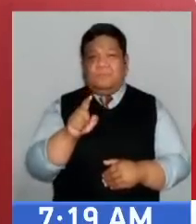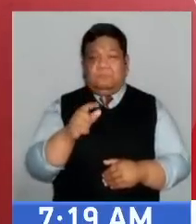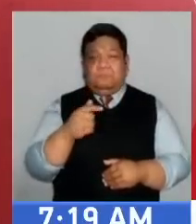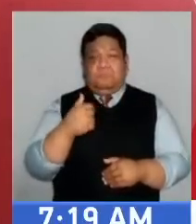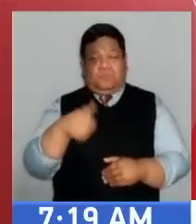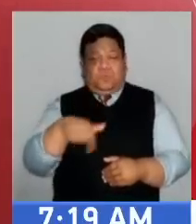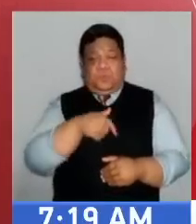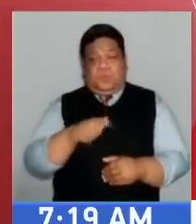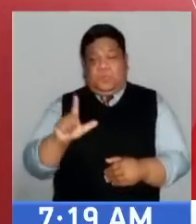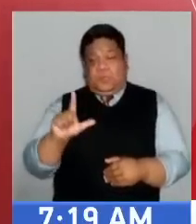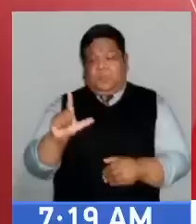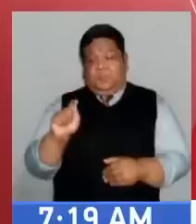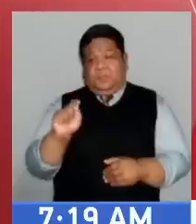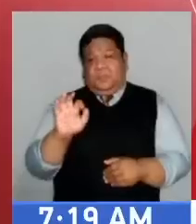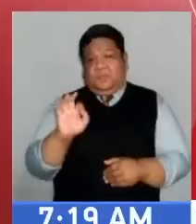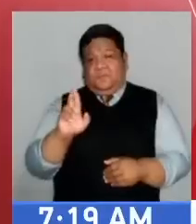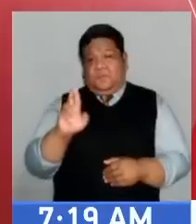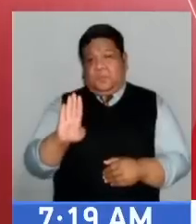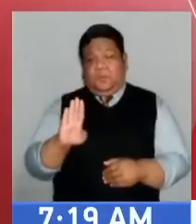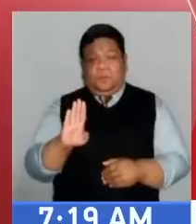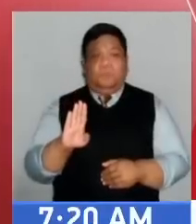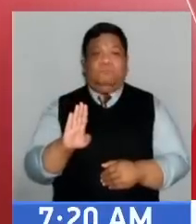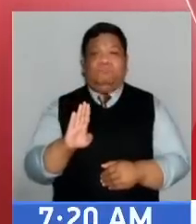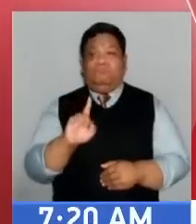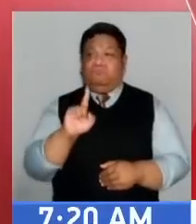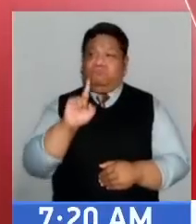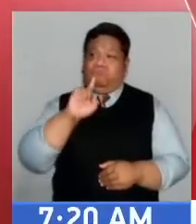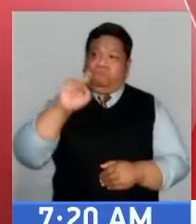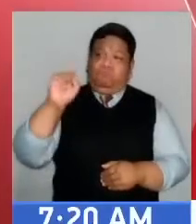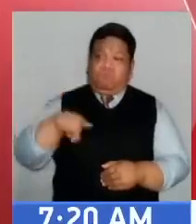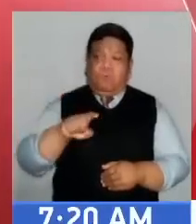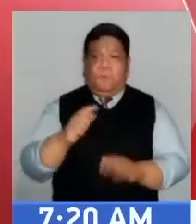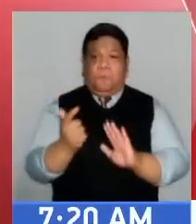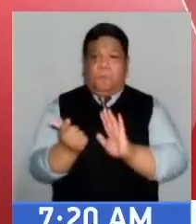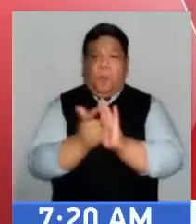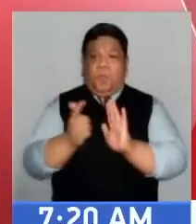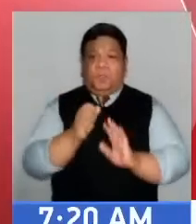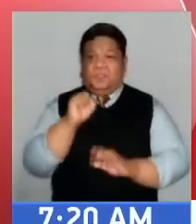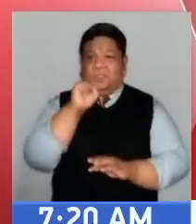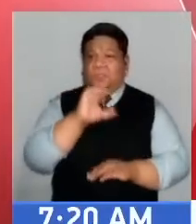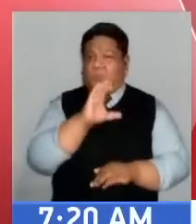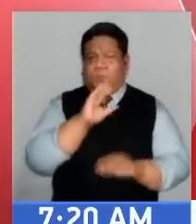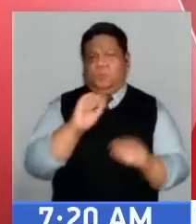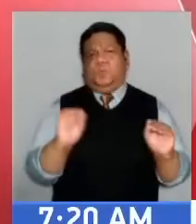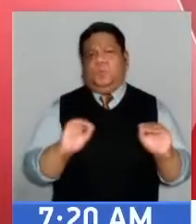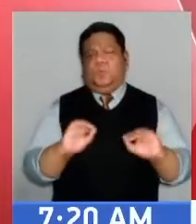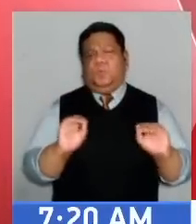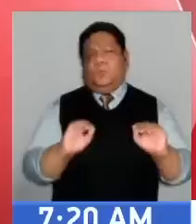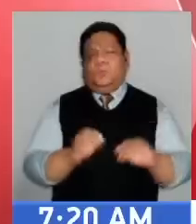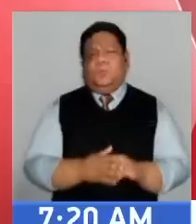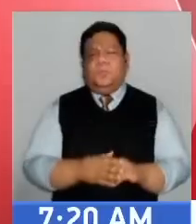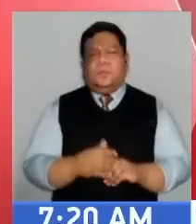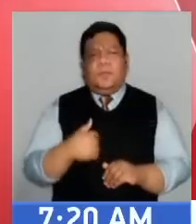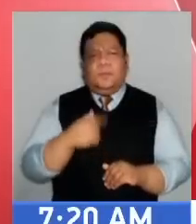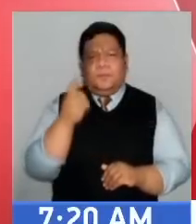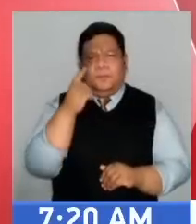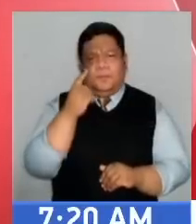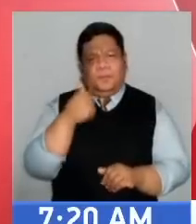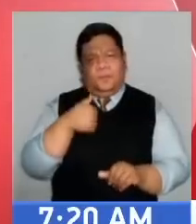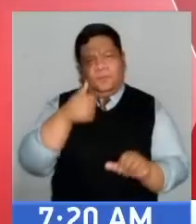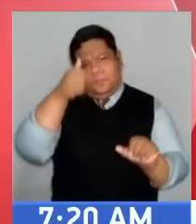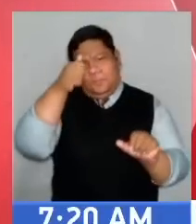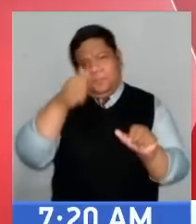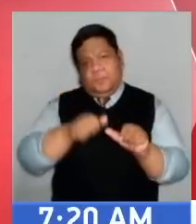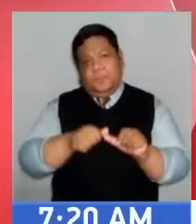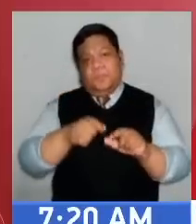wala naman pong sinasabi na bawal ho ang senior na mag-drive. Kung hindi ako nagkakamali, natatandaan ko yan, nung pandemic, di ba, kung